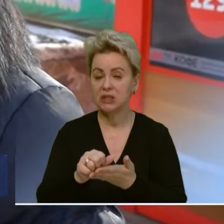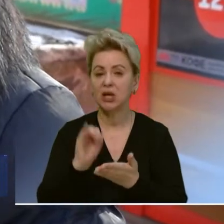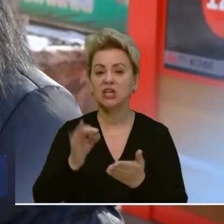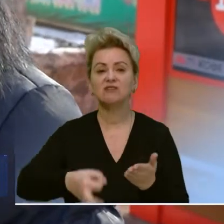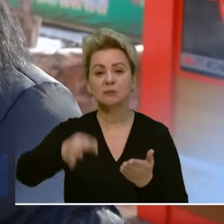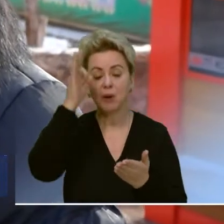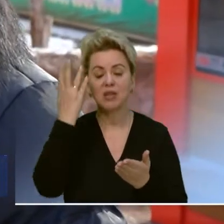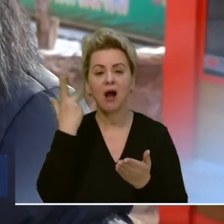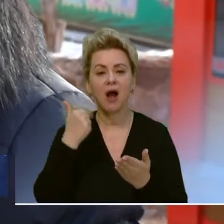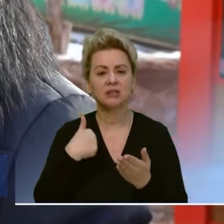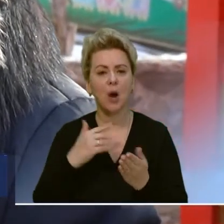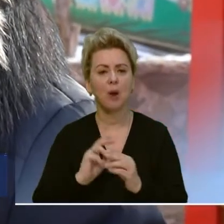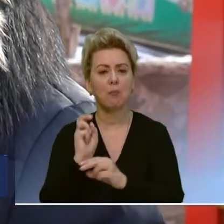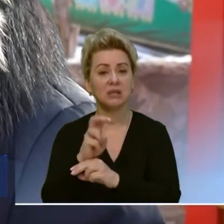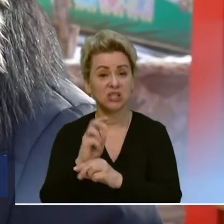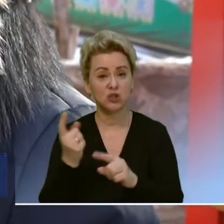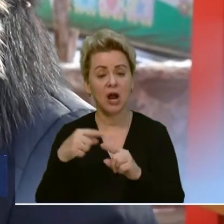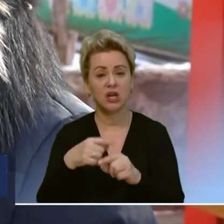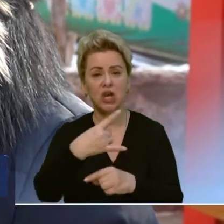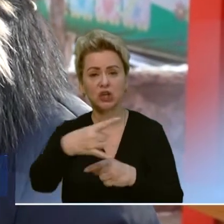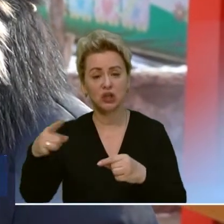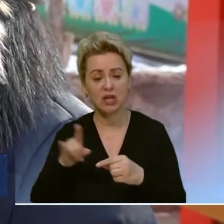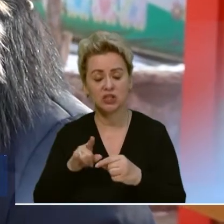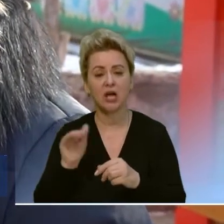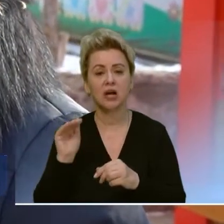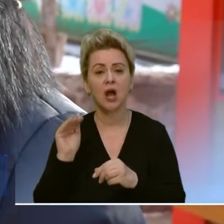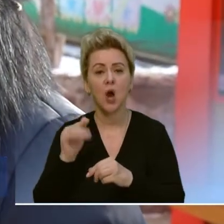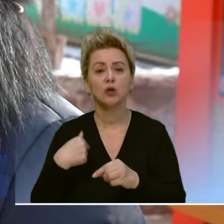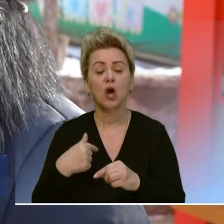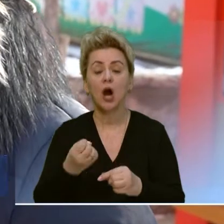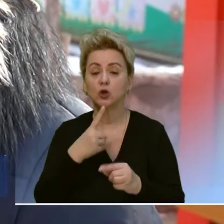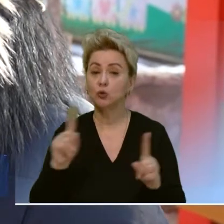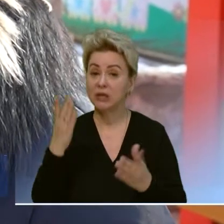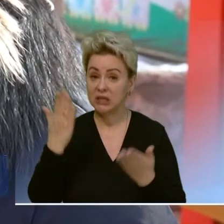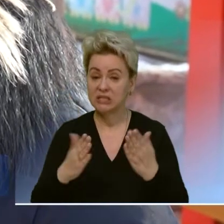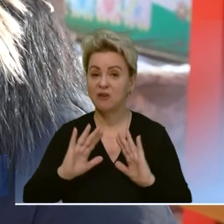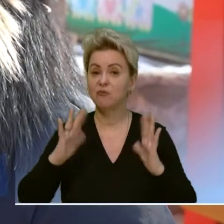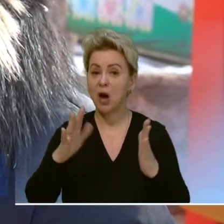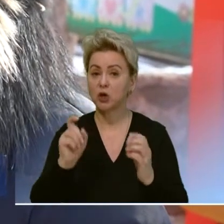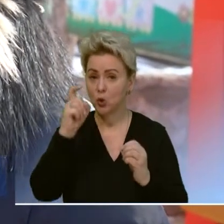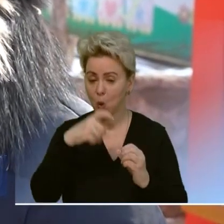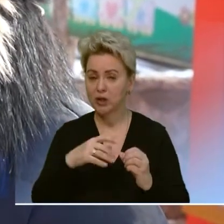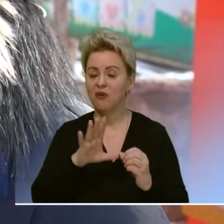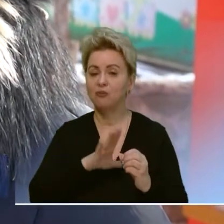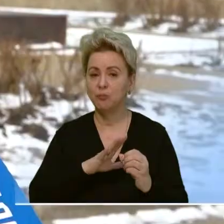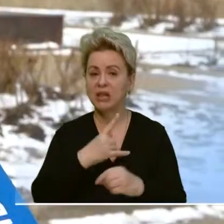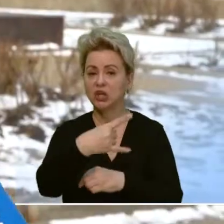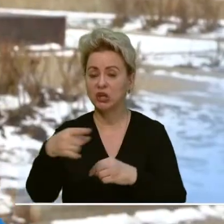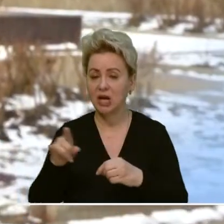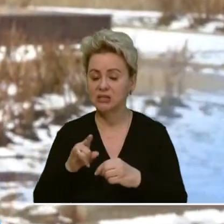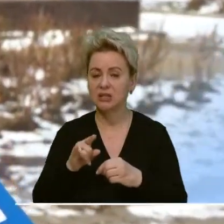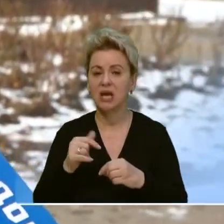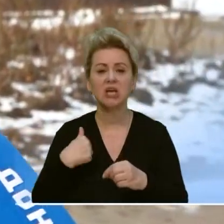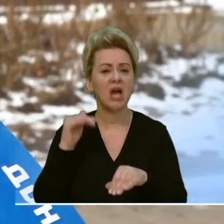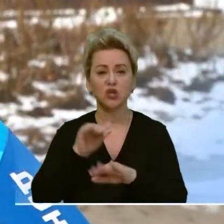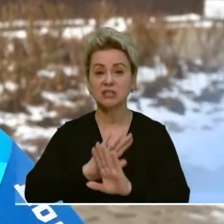и вспоминаю, когда мы посещали этот кинотеатр. И подумала о том, что хорошо бы, если бы в парке Горького был кинотеатр. Не